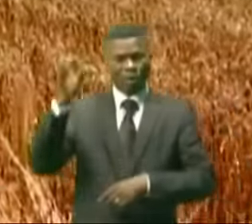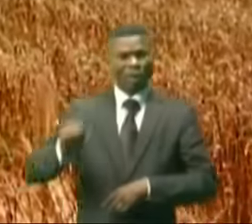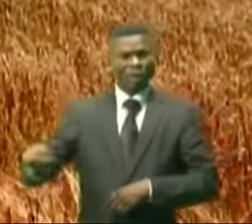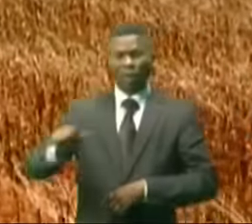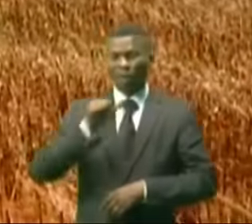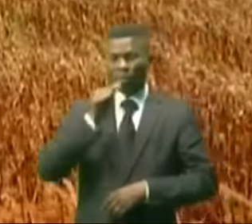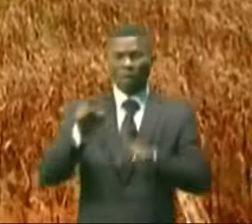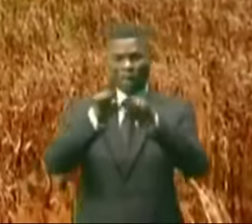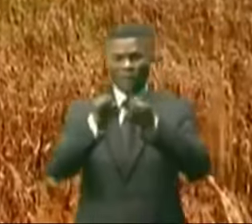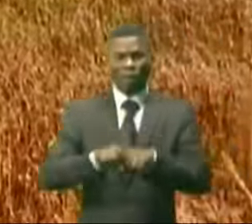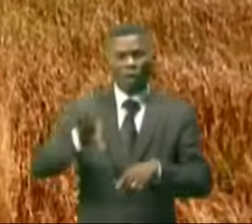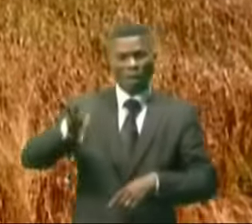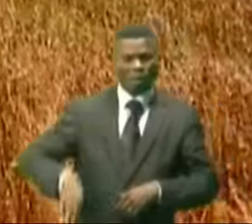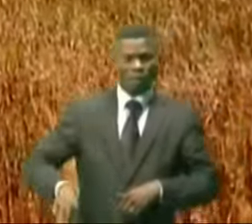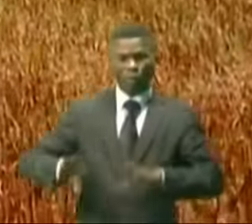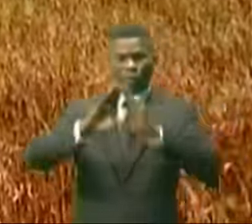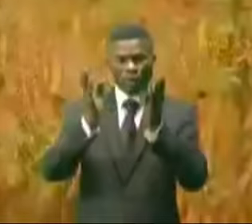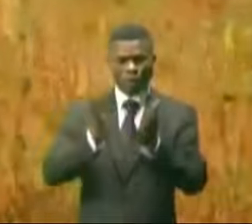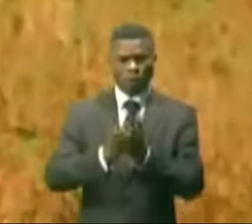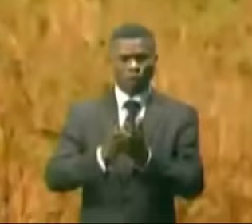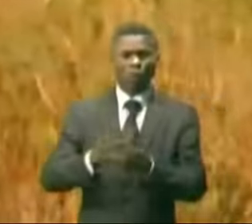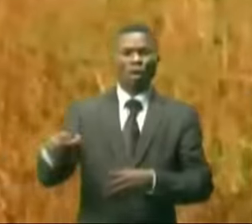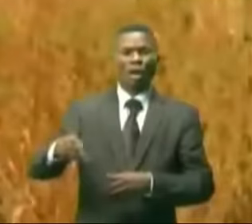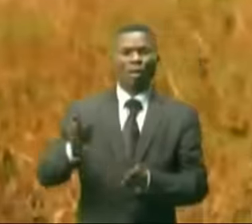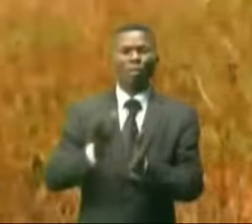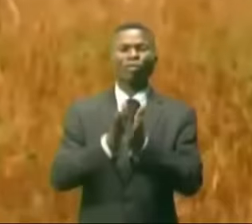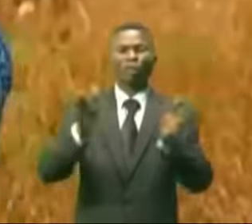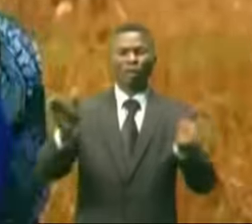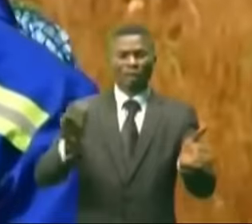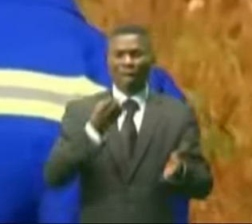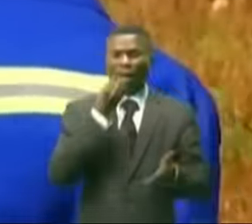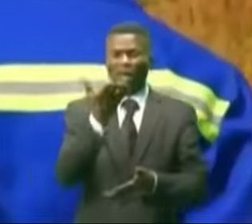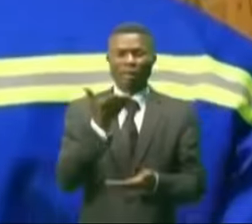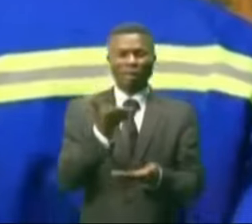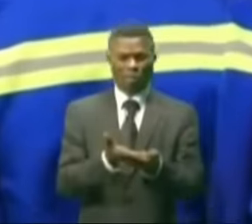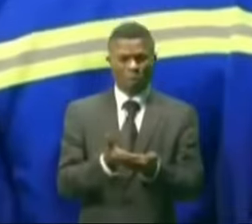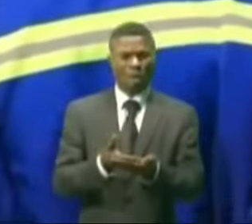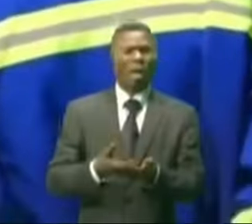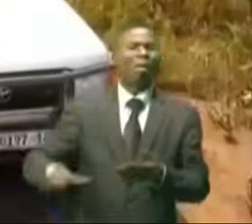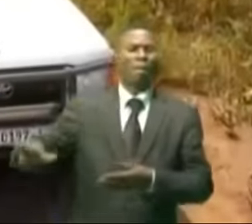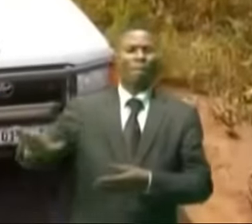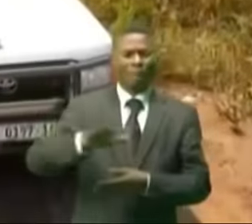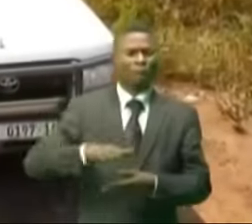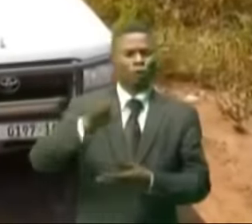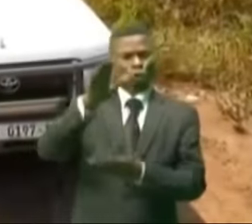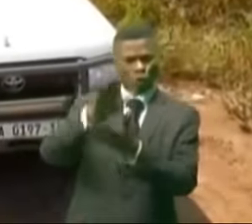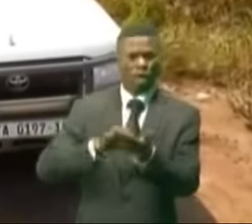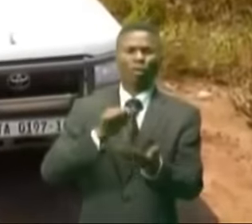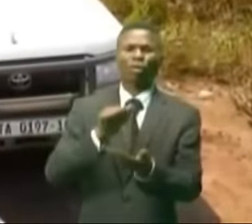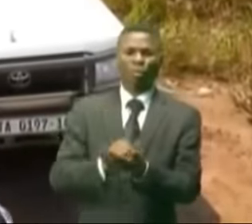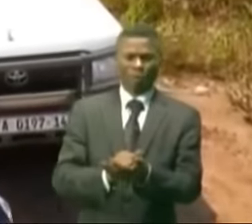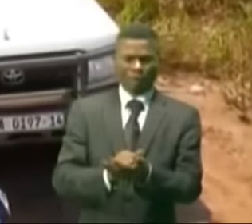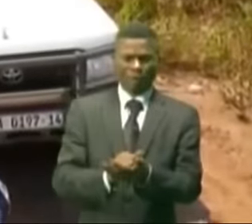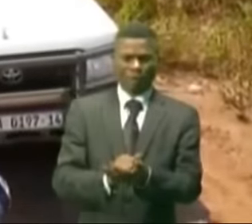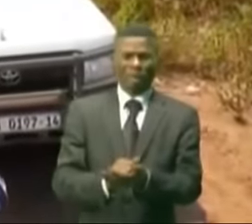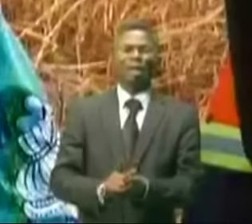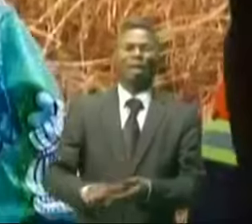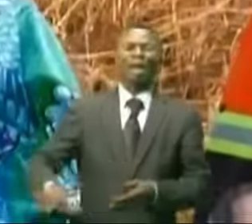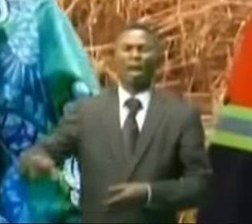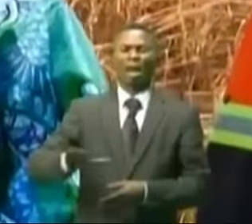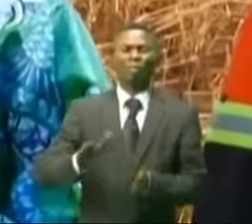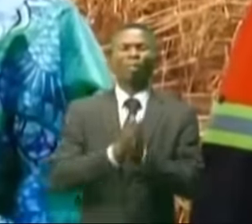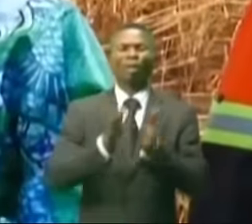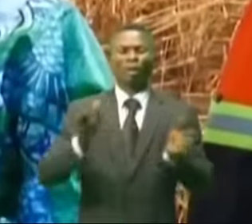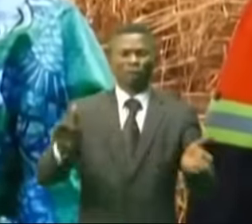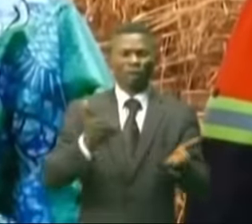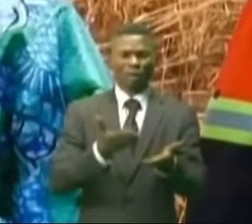mais aussi pour celle d'autres agglomérations. Ce bel exemple doit être dupliqué À petite échelle, c'est l'appel lancé par Betty